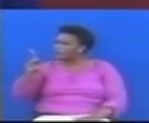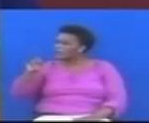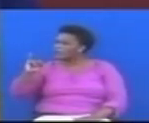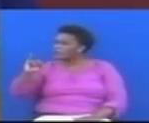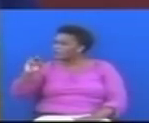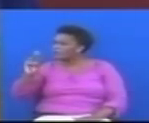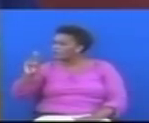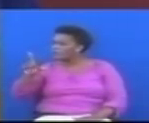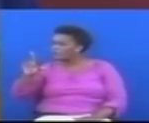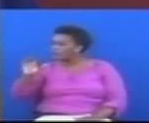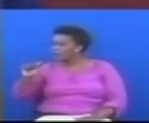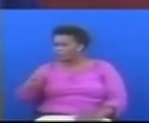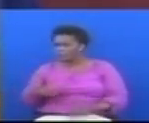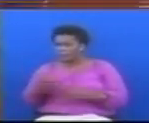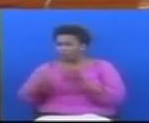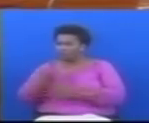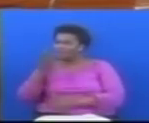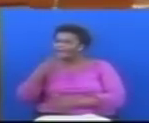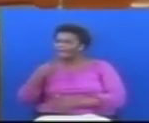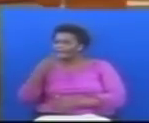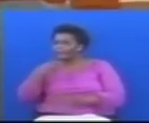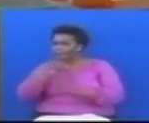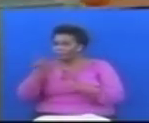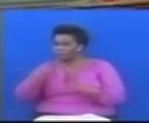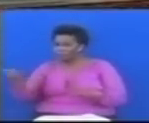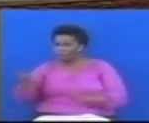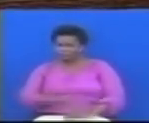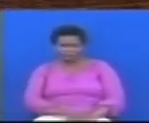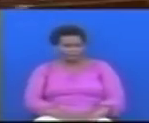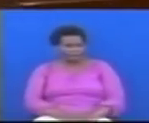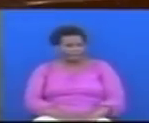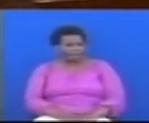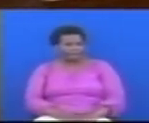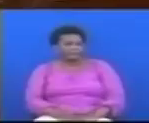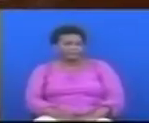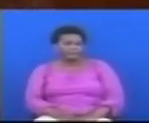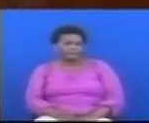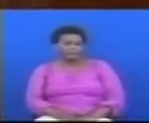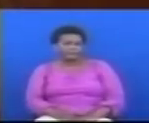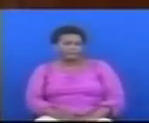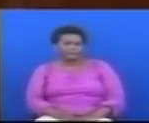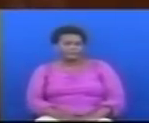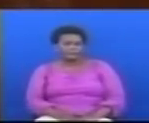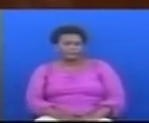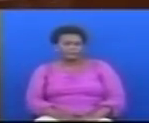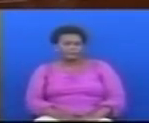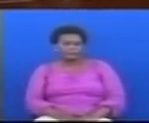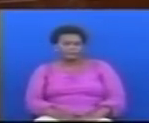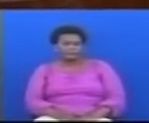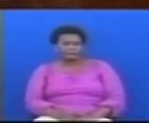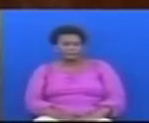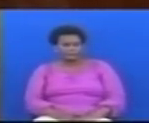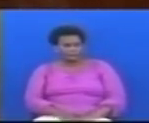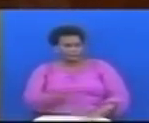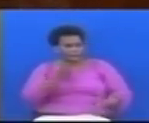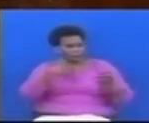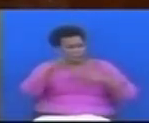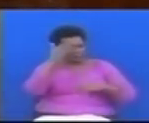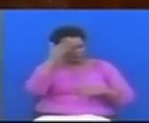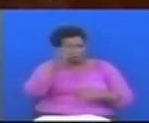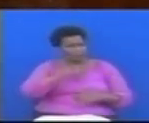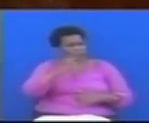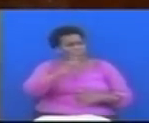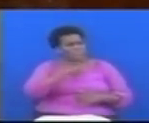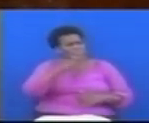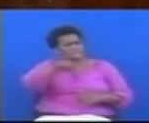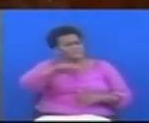Iramba Mashariki, sasa ulize swali. Serikali ya awamu ya tano imetekeleza mpango kabambe wa kusambaza umeme vijijini chini ya mpango wa REA.